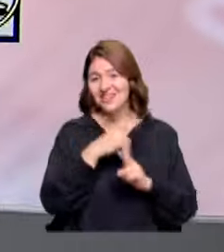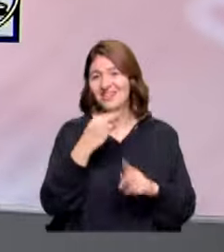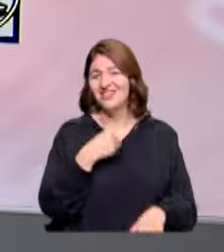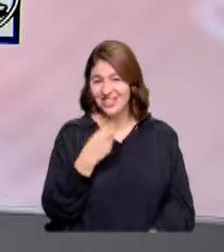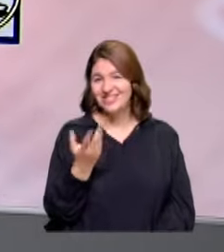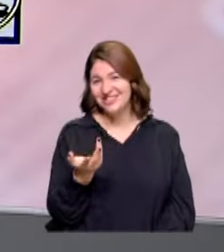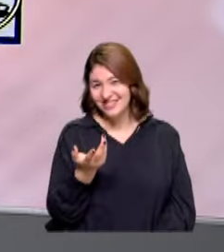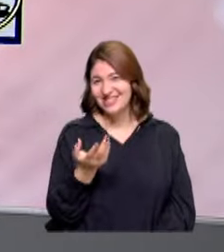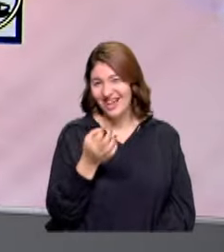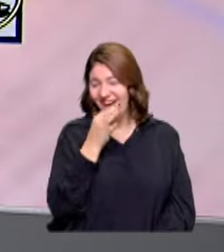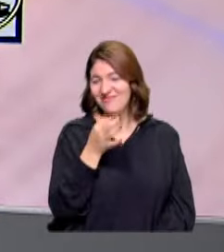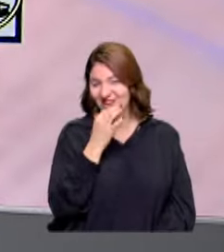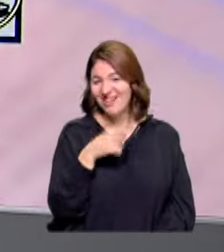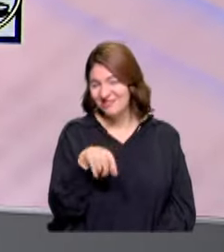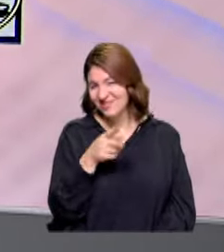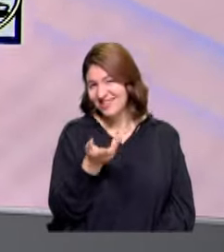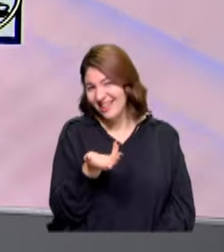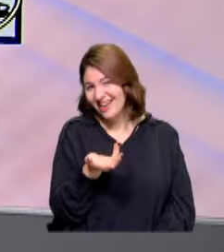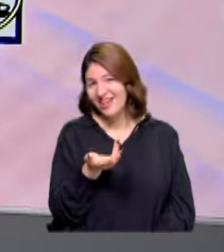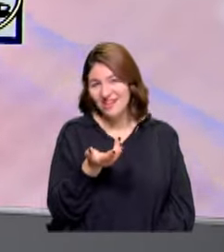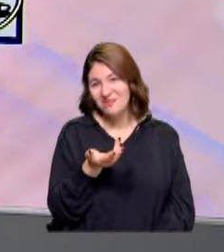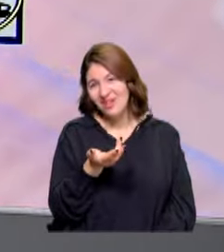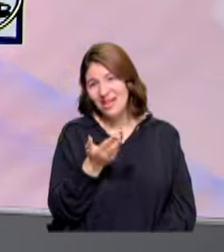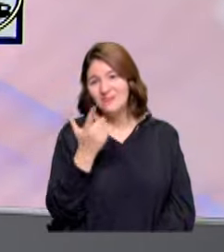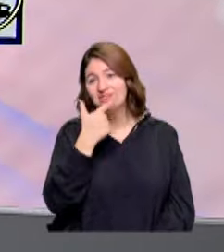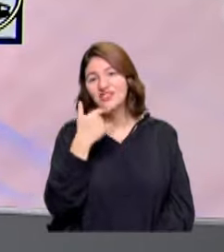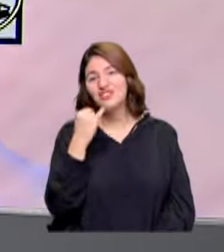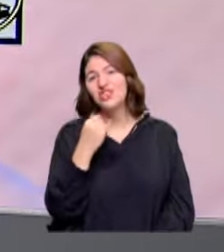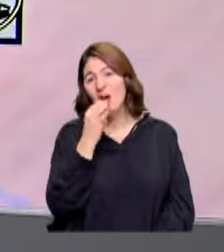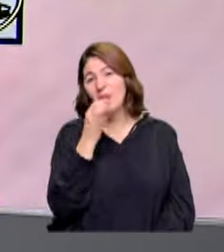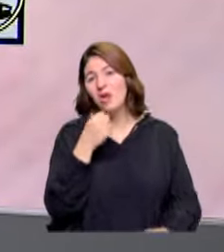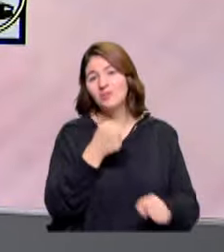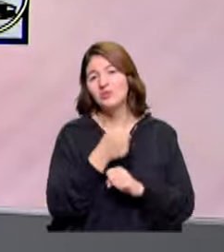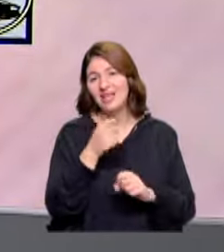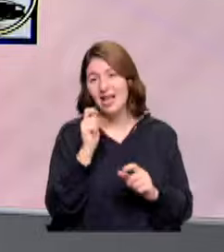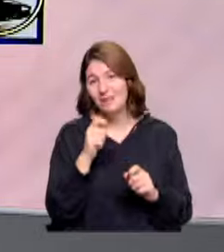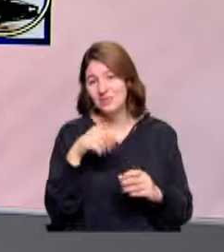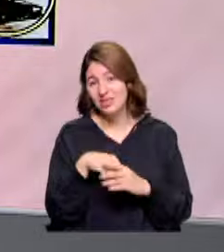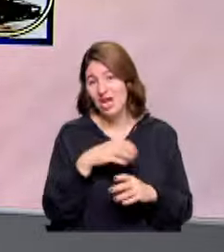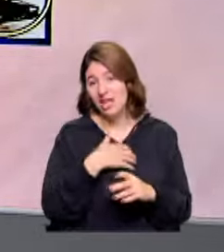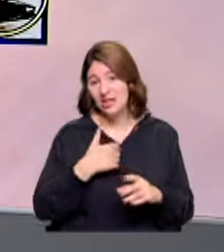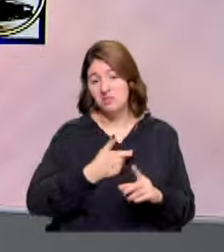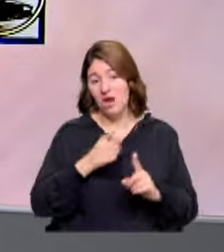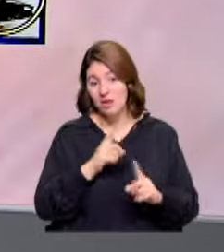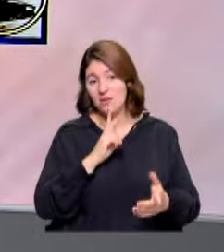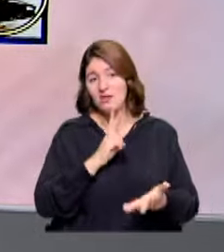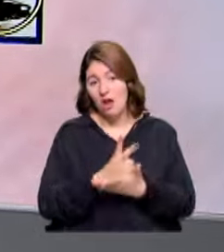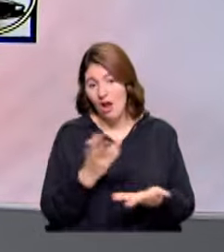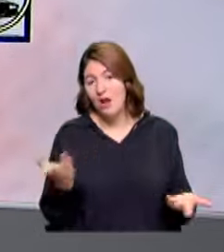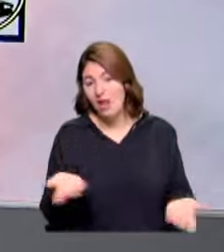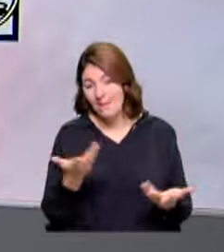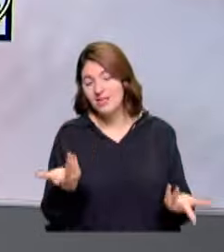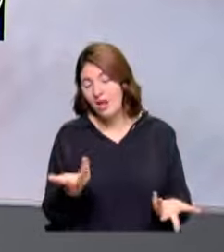güldüren haberler bunlar. Daha böyle hani çirkin haberlerle mücadele ettiğimiz için Anayasa Mahkemesi kararları